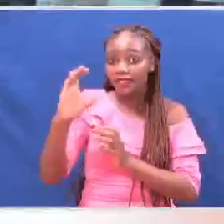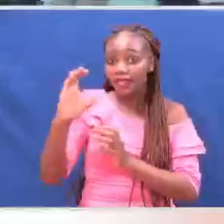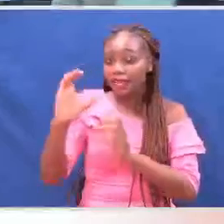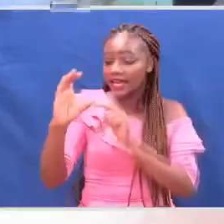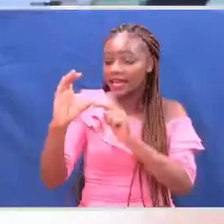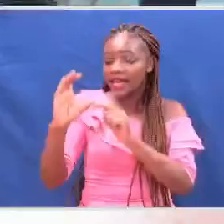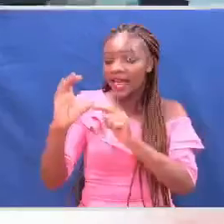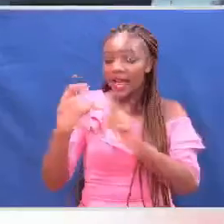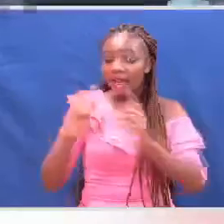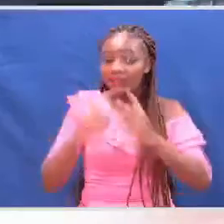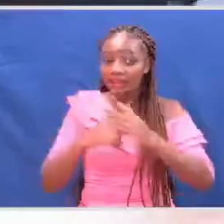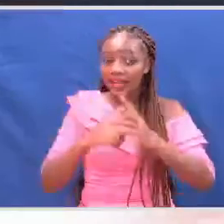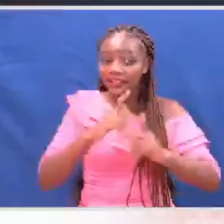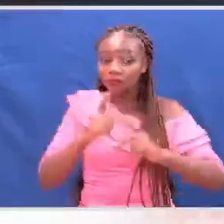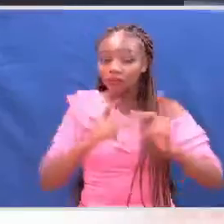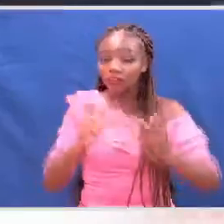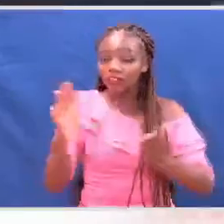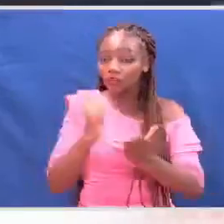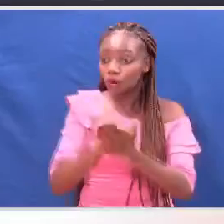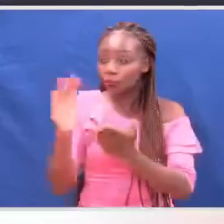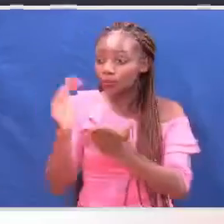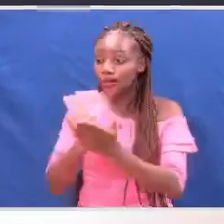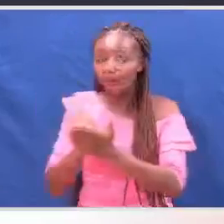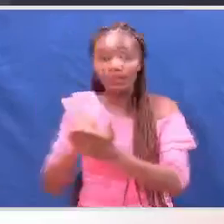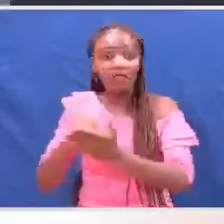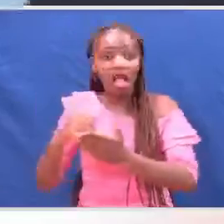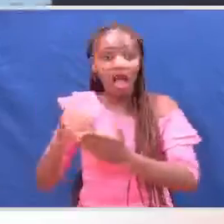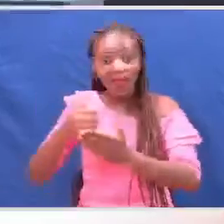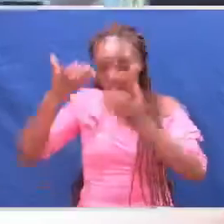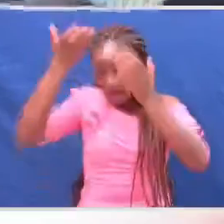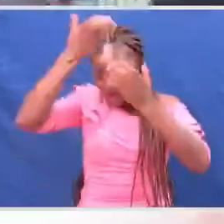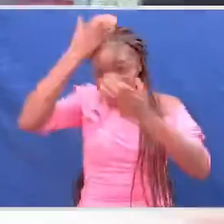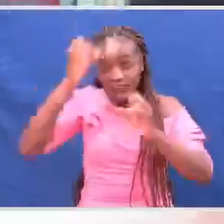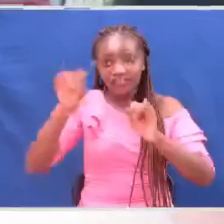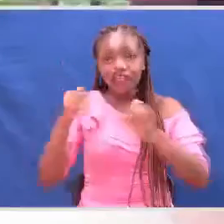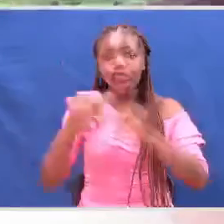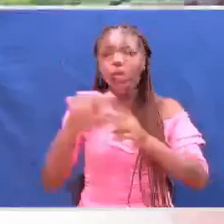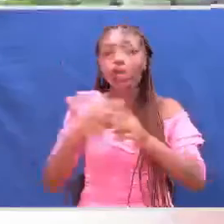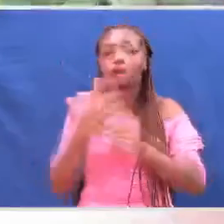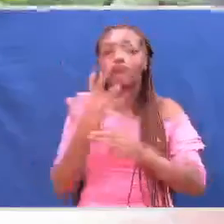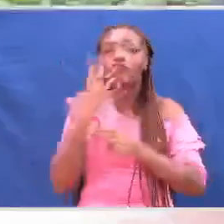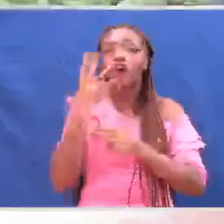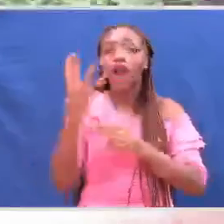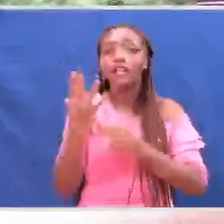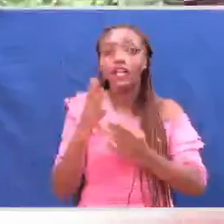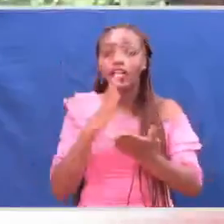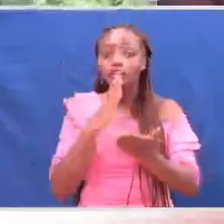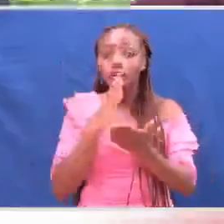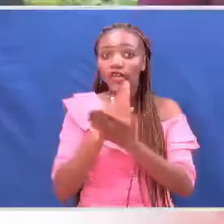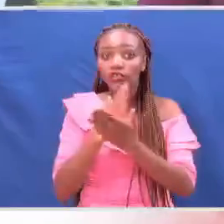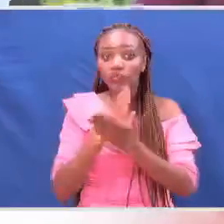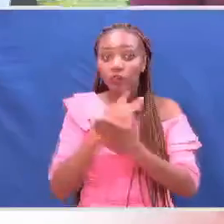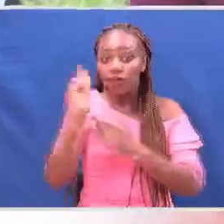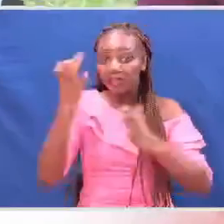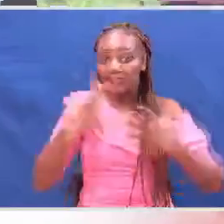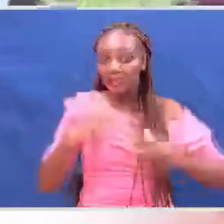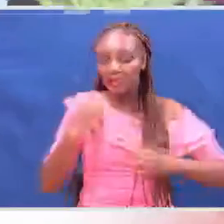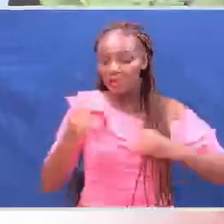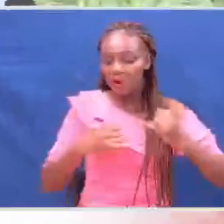tayari imeanza mikakati ya kuwaajiri wauguzi wapya takriban 400 ili kuhakikisha huduma za